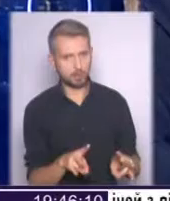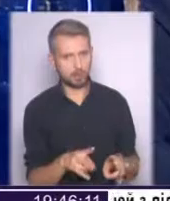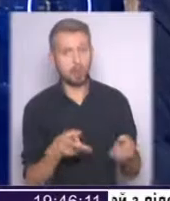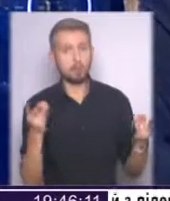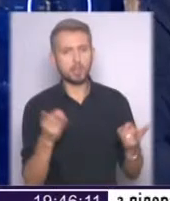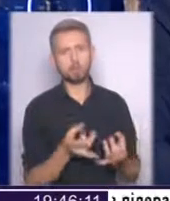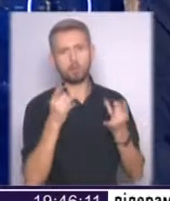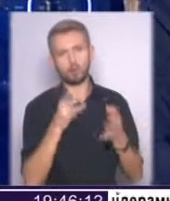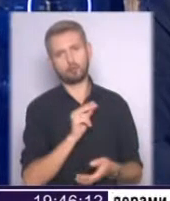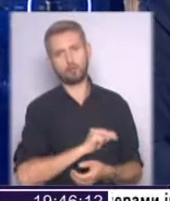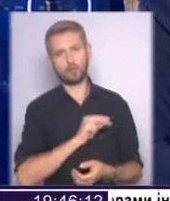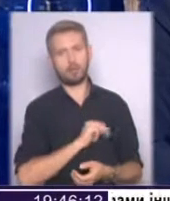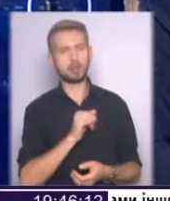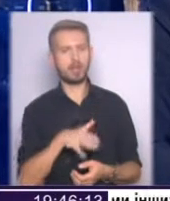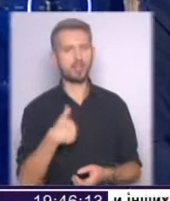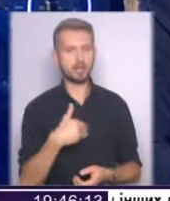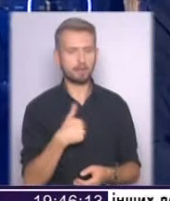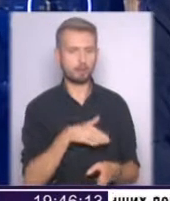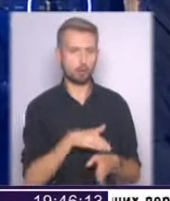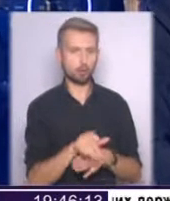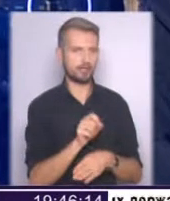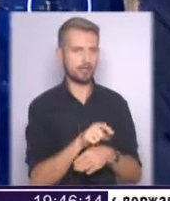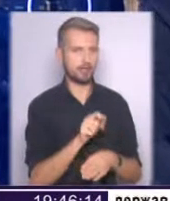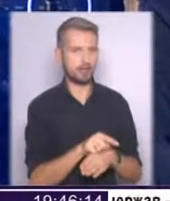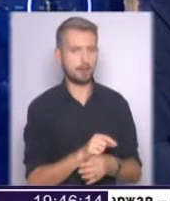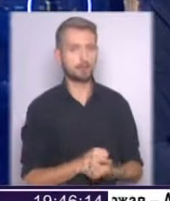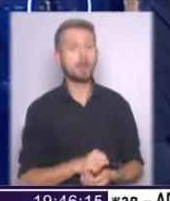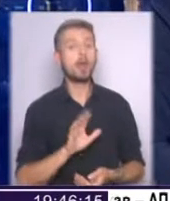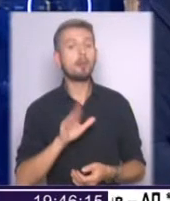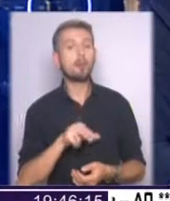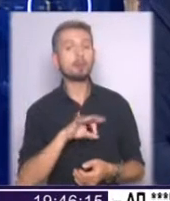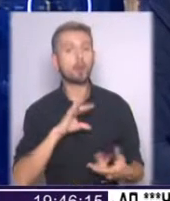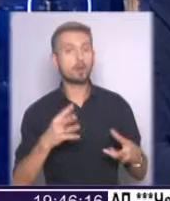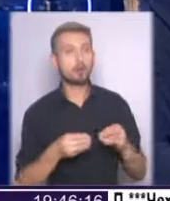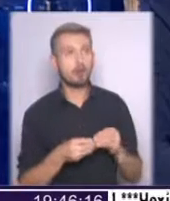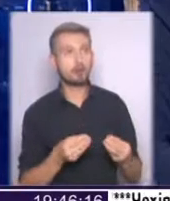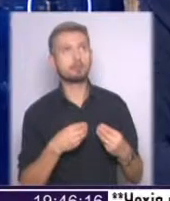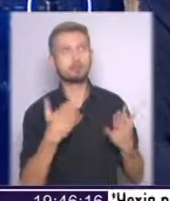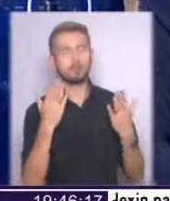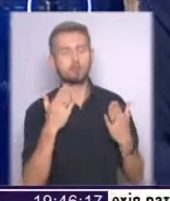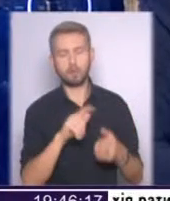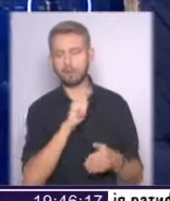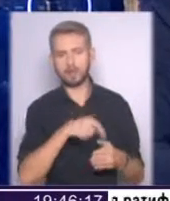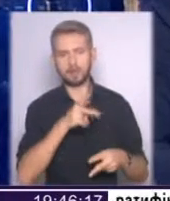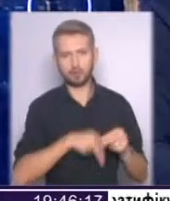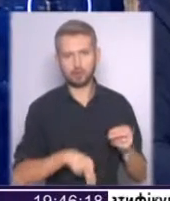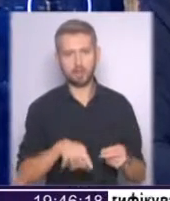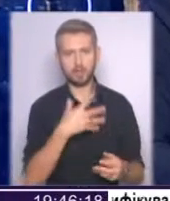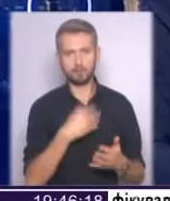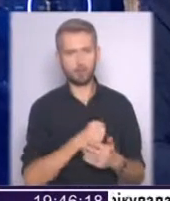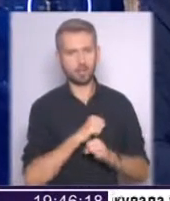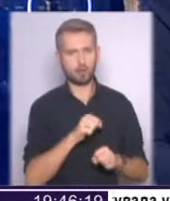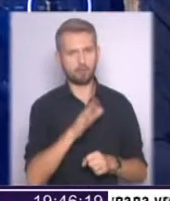Потрібно просто працювати і ефективно виконувати завдання. А потім по результатам, дасть Бог, війна закінчиться, ми всіх своїх героїв будемо